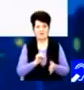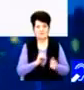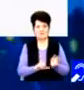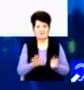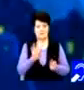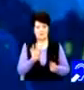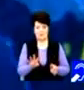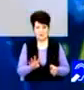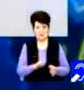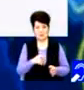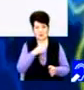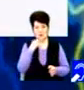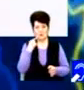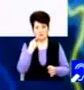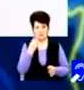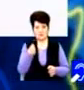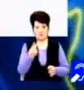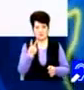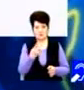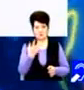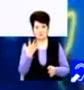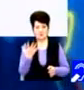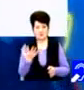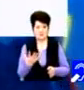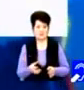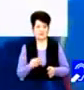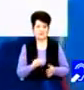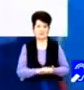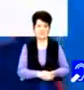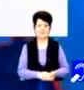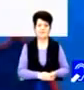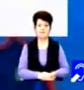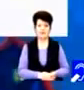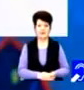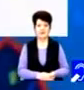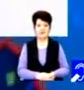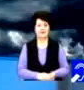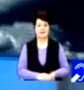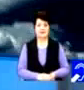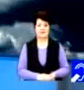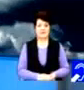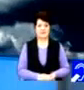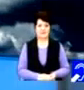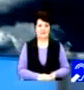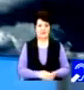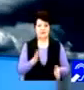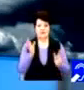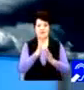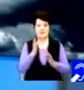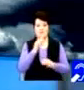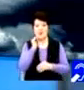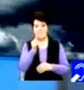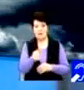64 de bani rubla rusească se ieftinește cu un ban și va fi 25 de bani Ce vreme ne